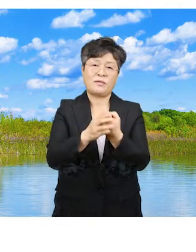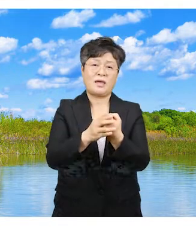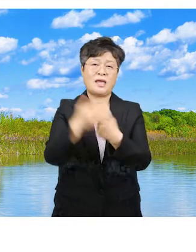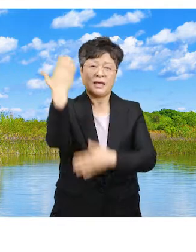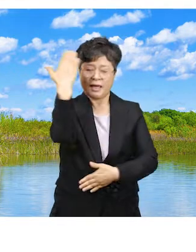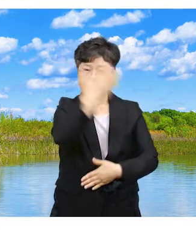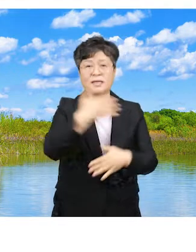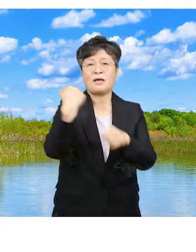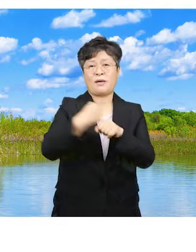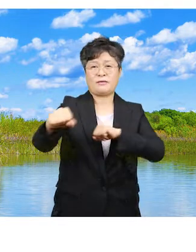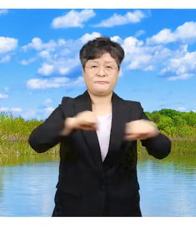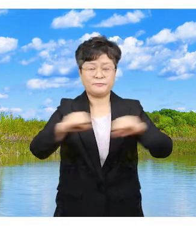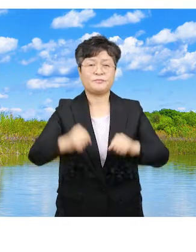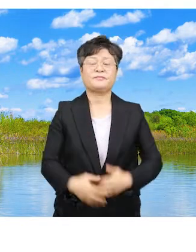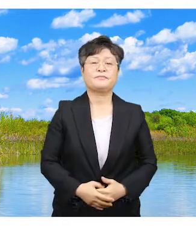그런 것입니다.